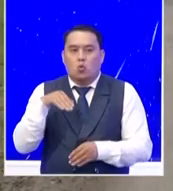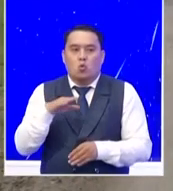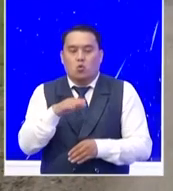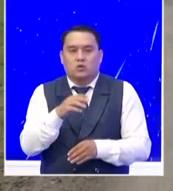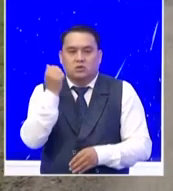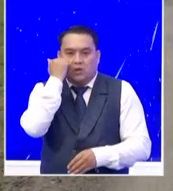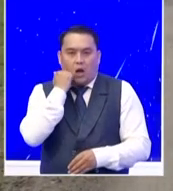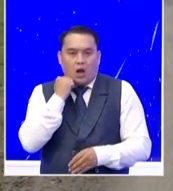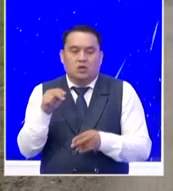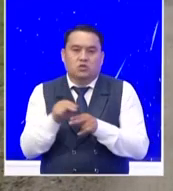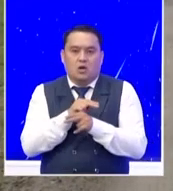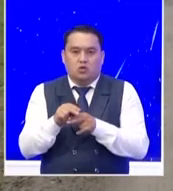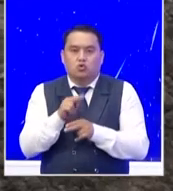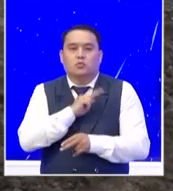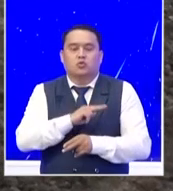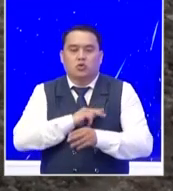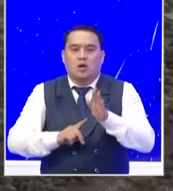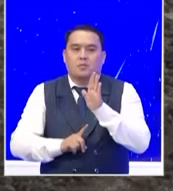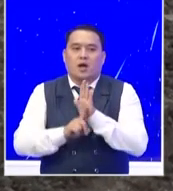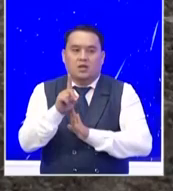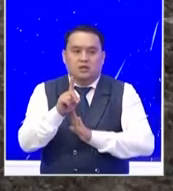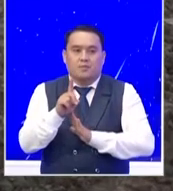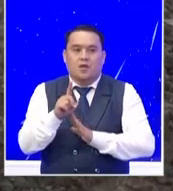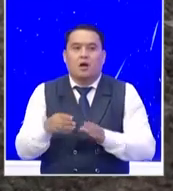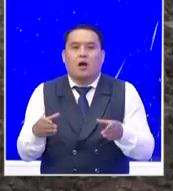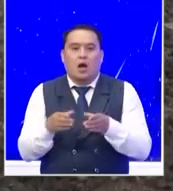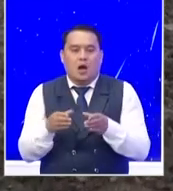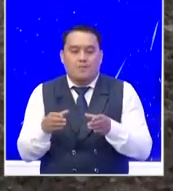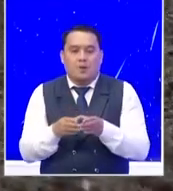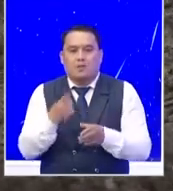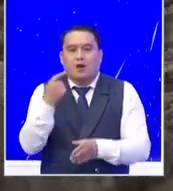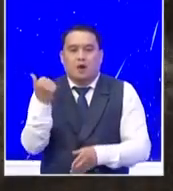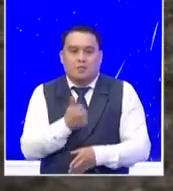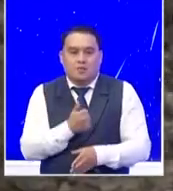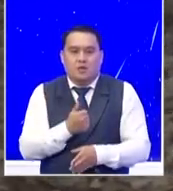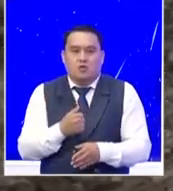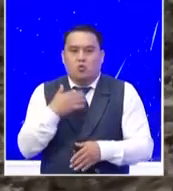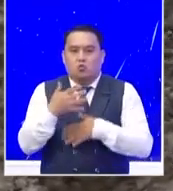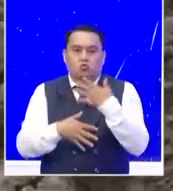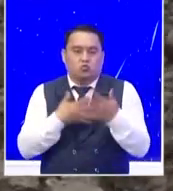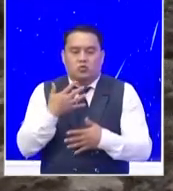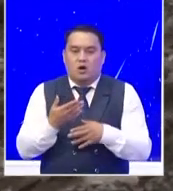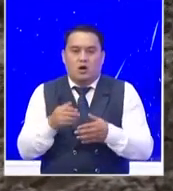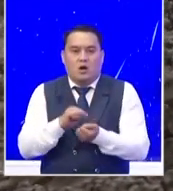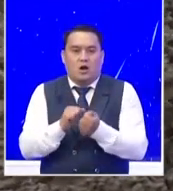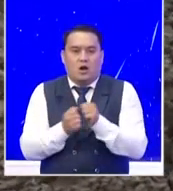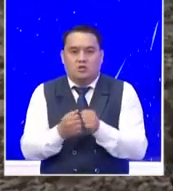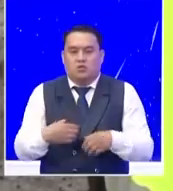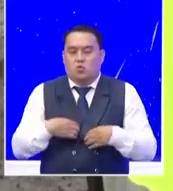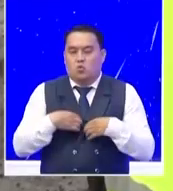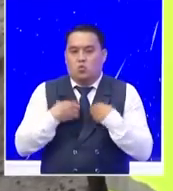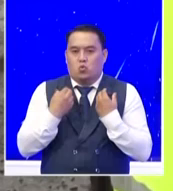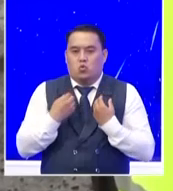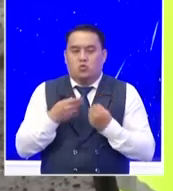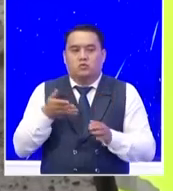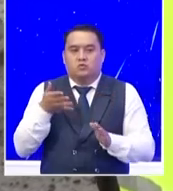ескі жолға жамап жасқау жұмыстарын бастаған. Алайда мердігерлер аптаға жетпей астан кестен шыққан асфальтке қарап, еңбегіміз